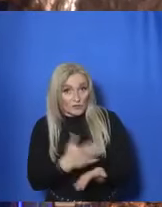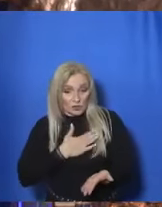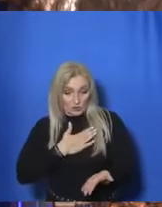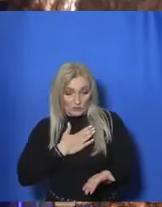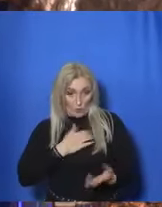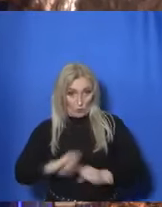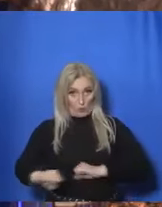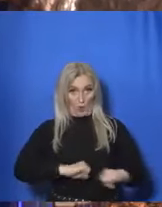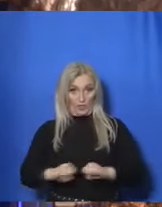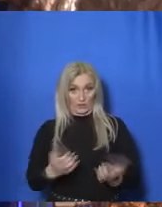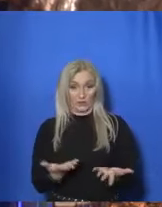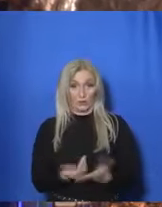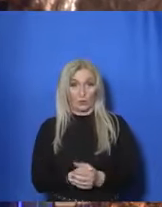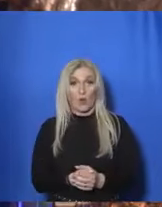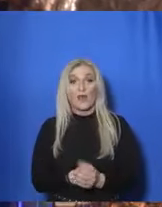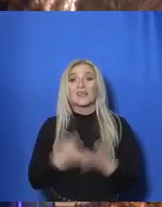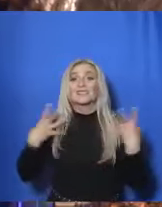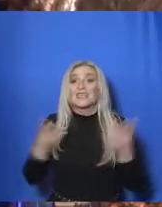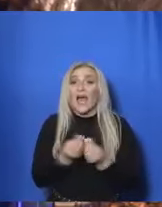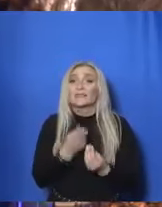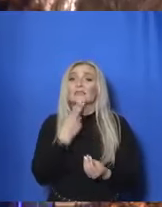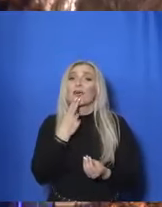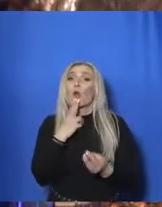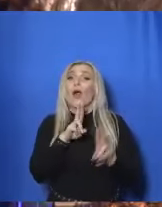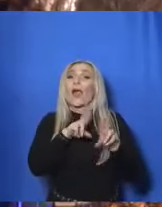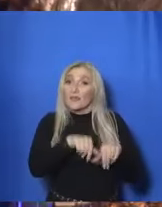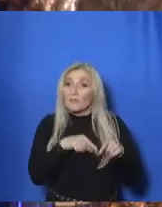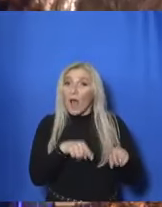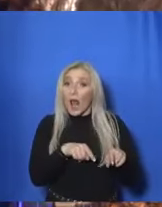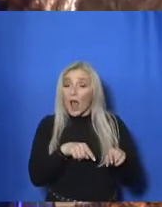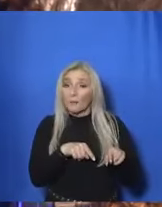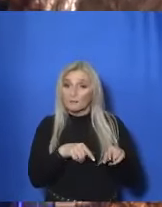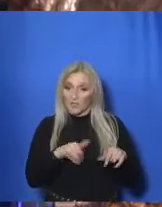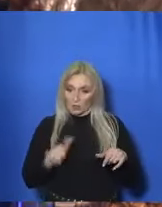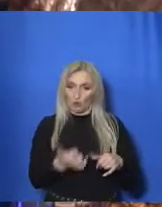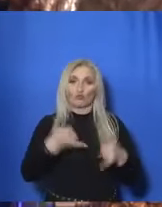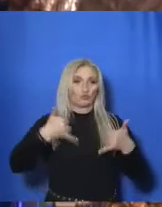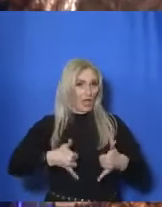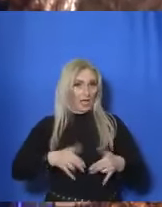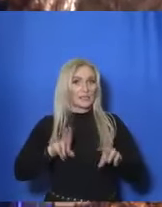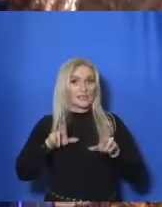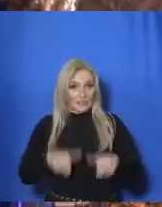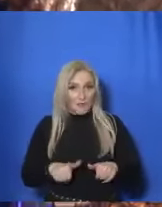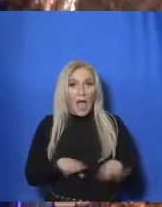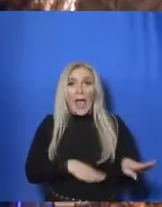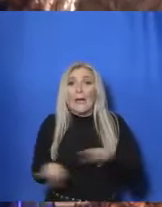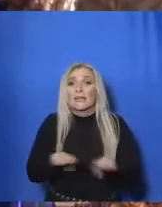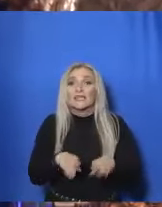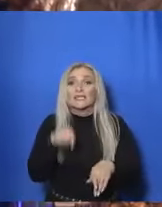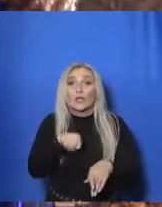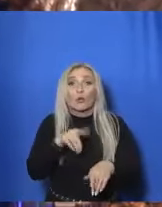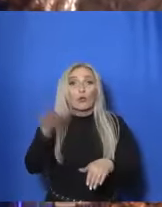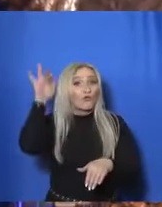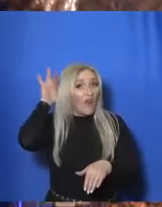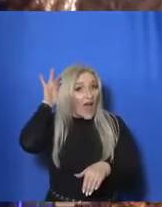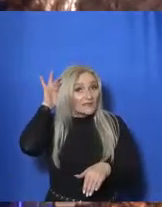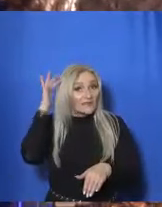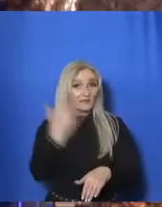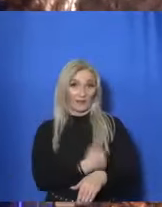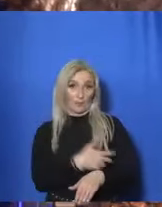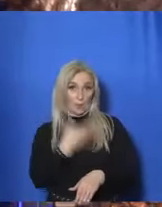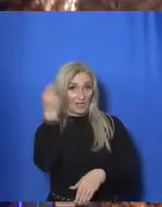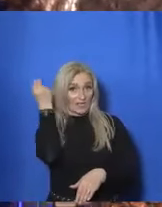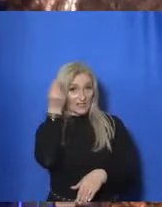političku relevantnost, zajednica koja je imala i još danas ima i ministra u vladi Republike